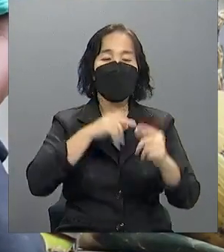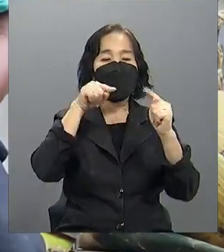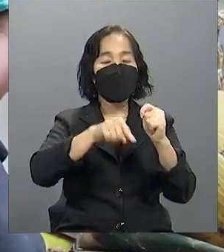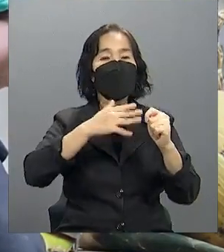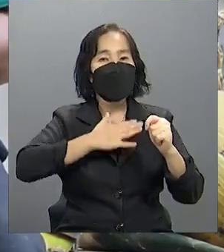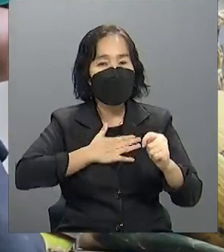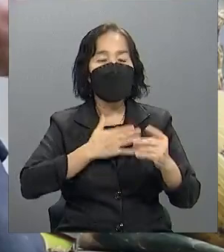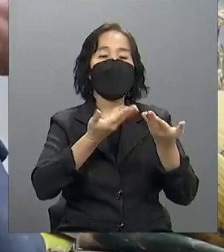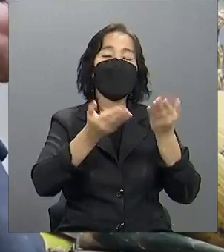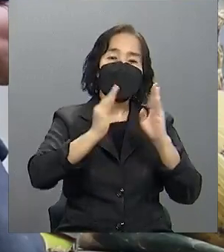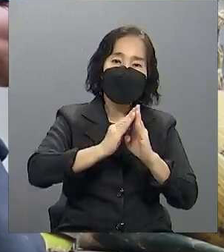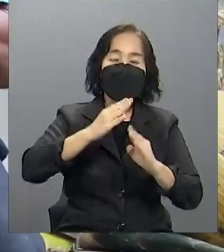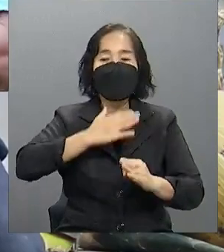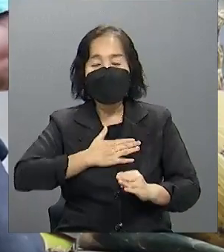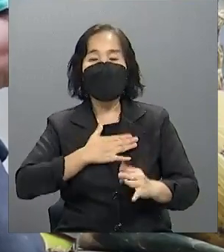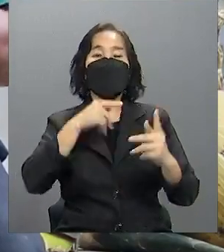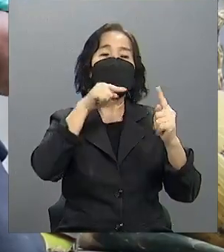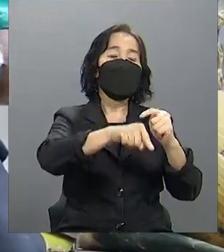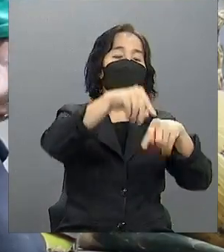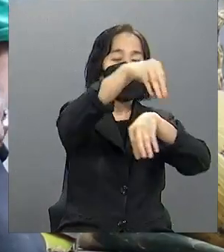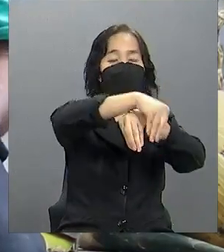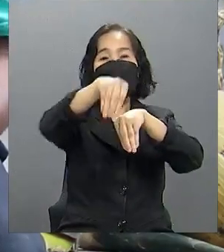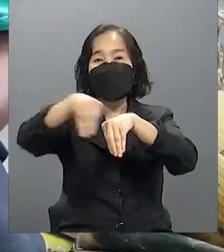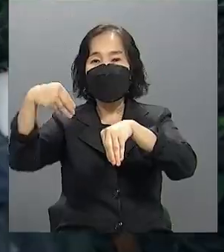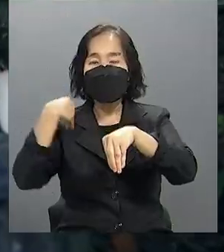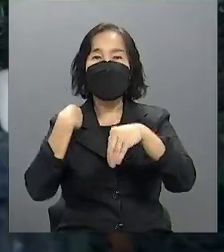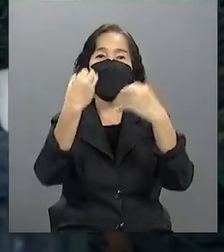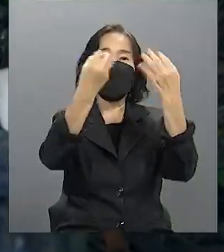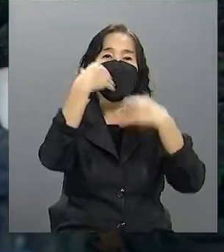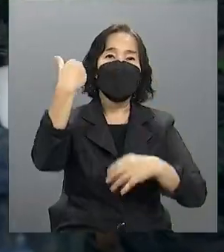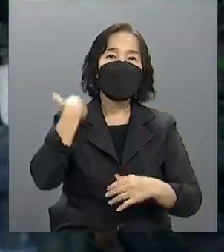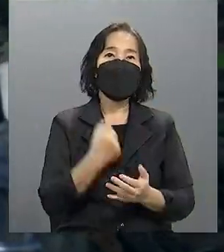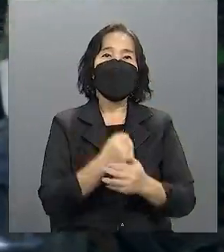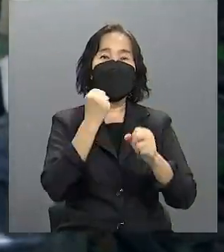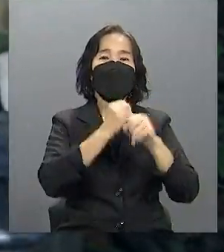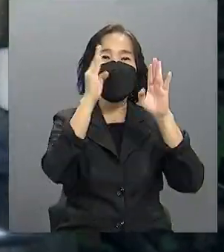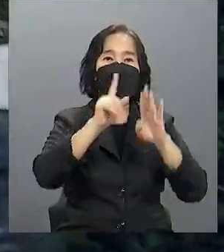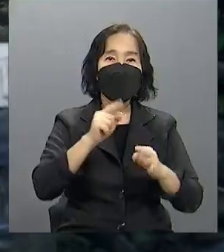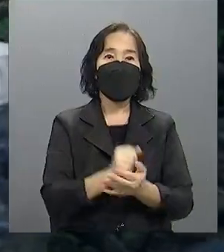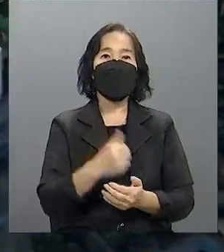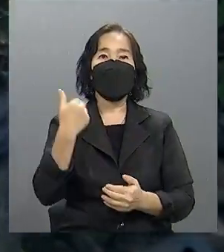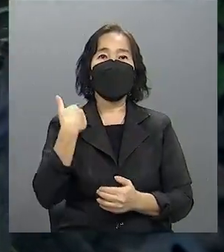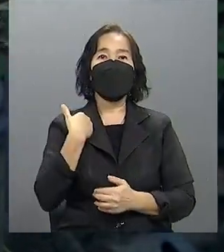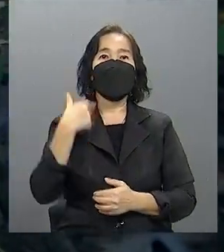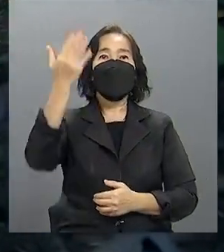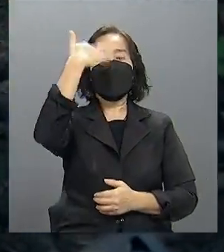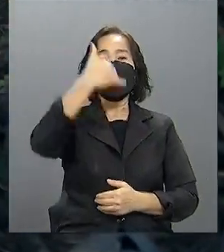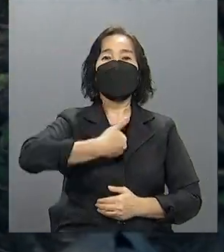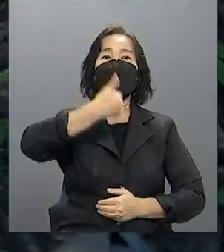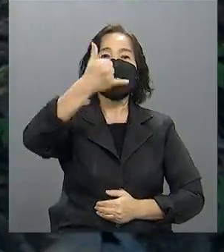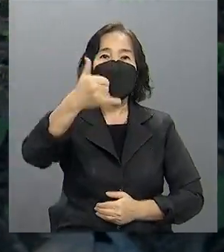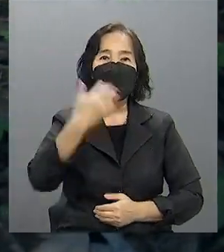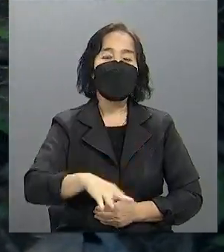มครับผมไปเป็นวิทยากรซ่อนว่าเฮ็ดชนิดบางคนเฮ็ดผมไปผมเอาน้ำมักน้ำยังไปให้เบิ้